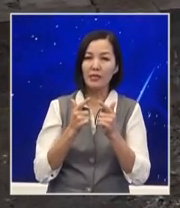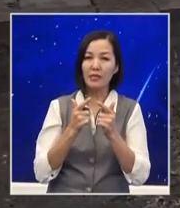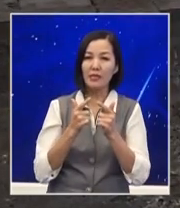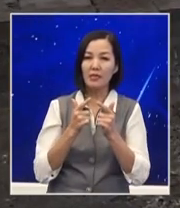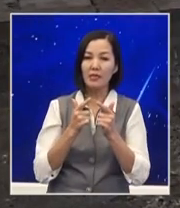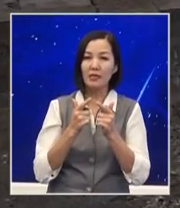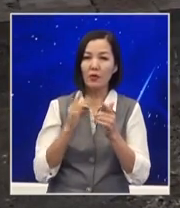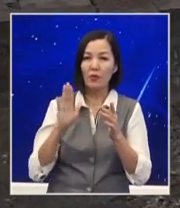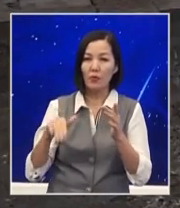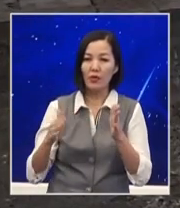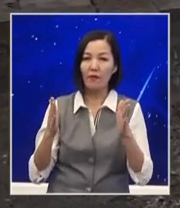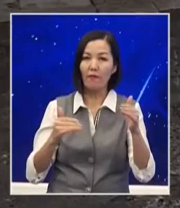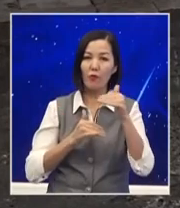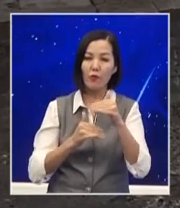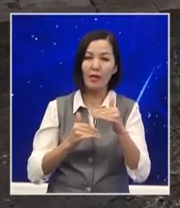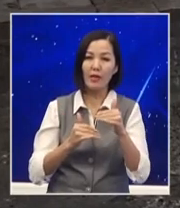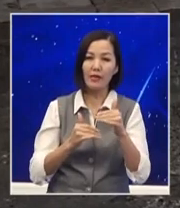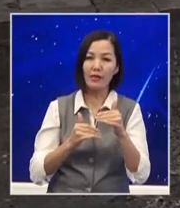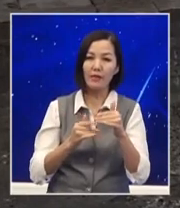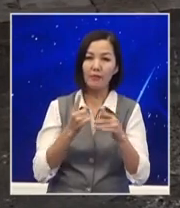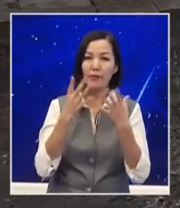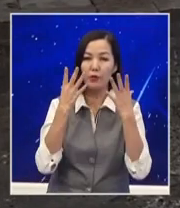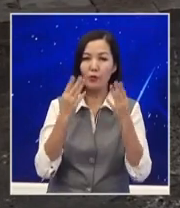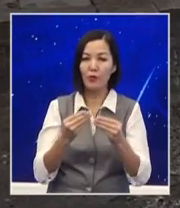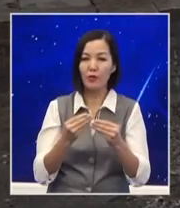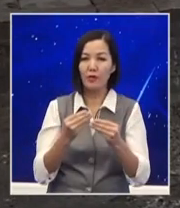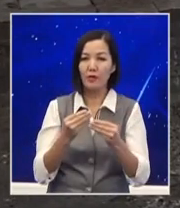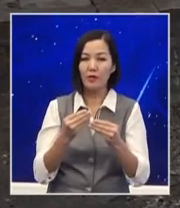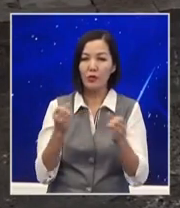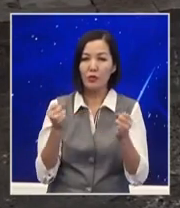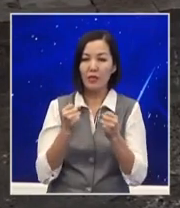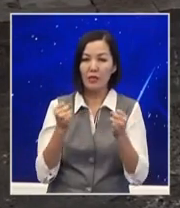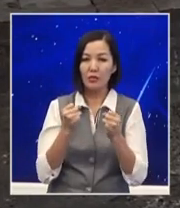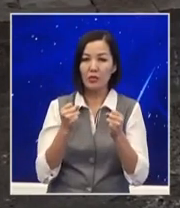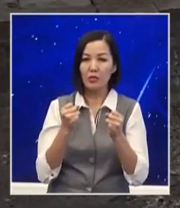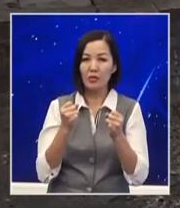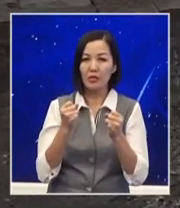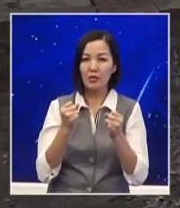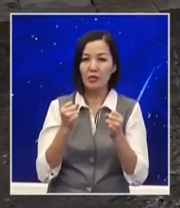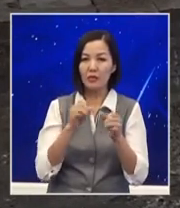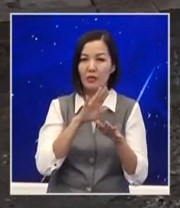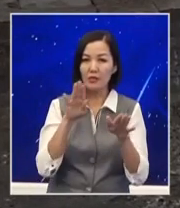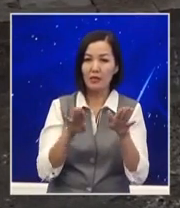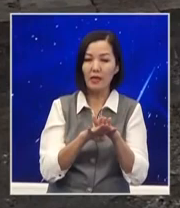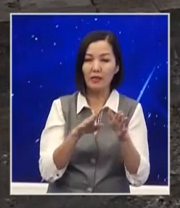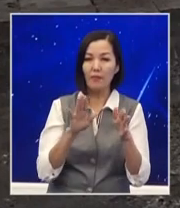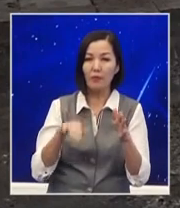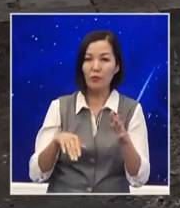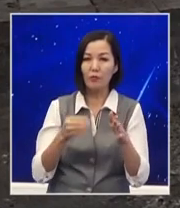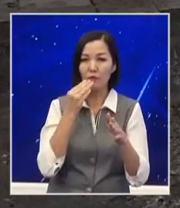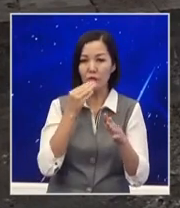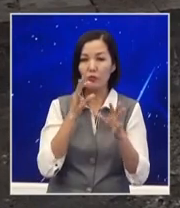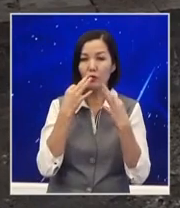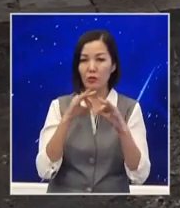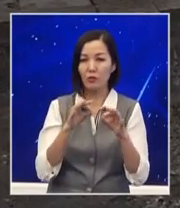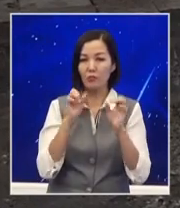содан мен барып формаларына құйып, содан бір күн жаңа камерада салқын жерде сақтаймыз. Бір күннен кейін барып уже ол жеуге жарамды дейді